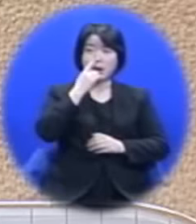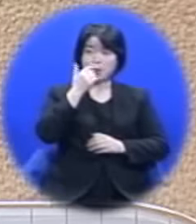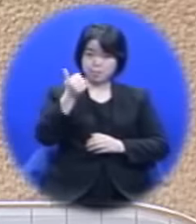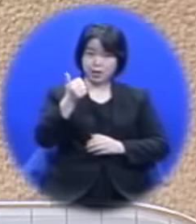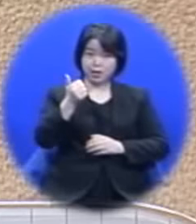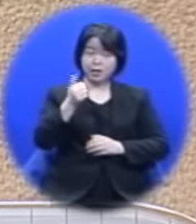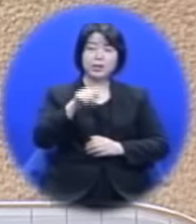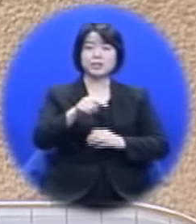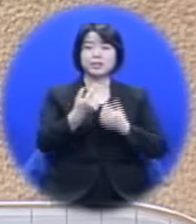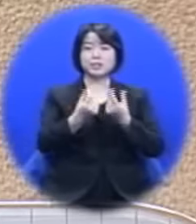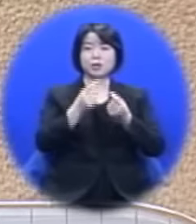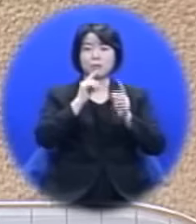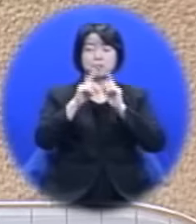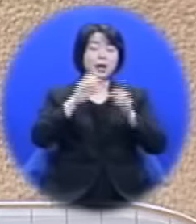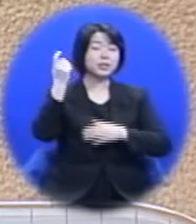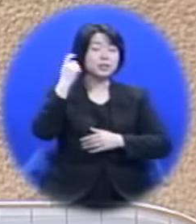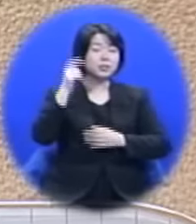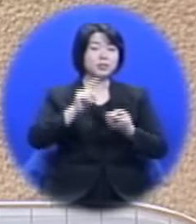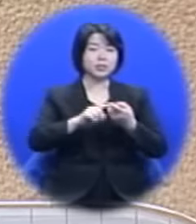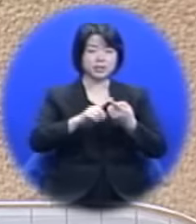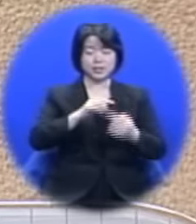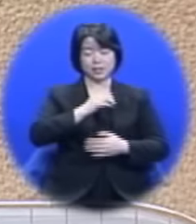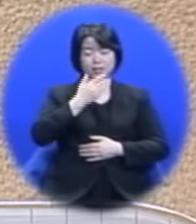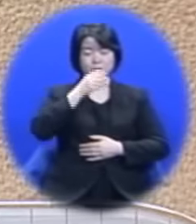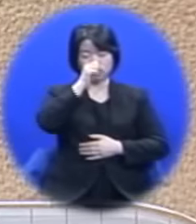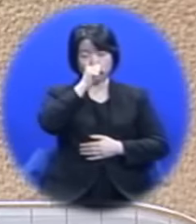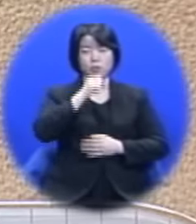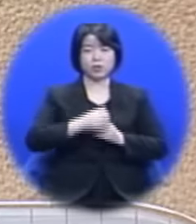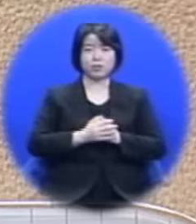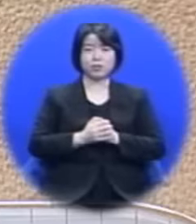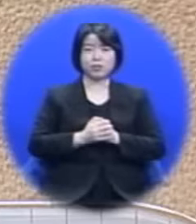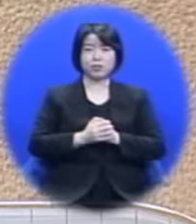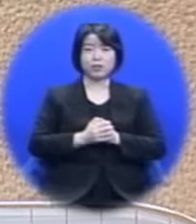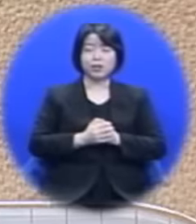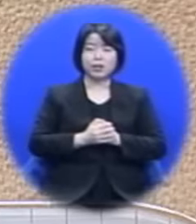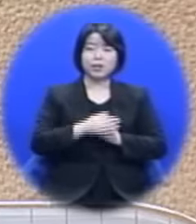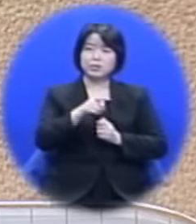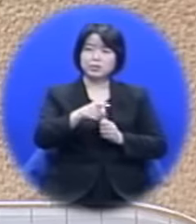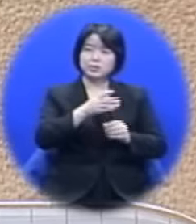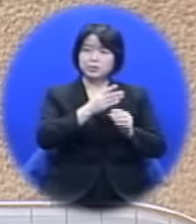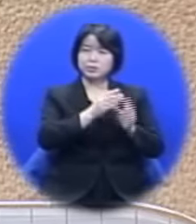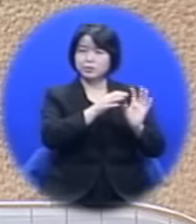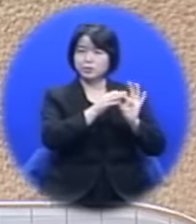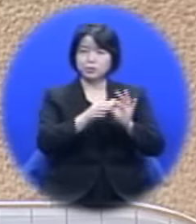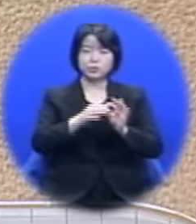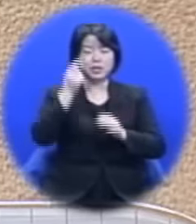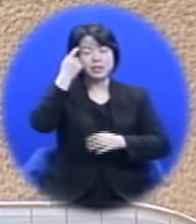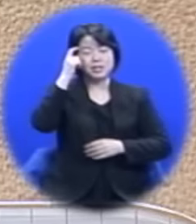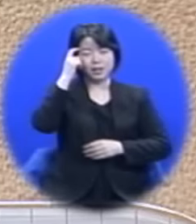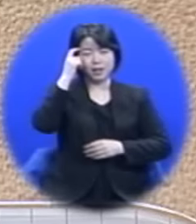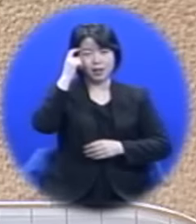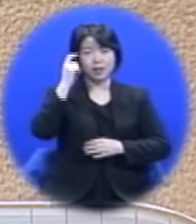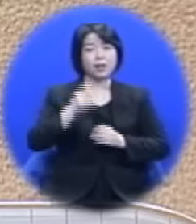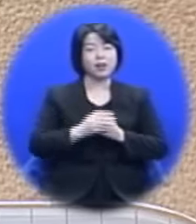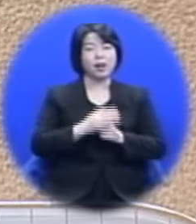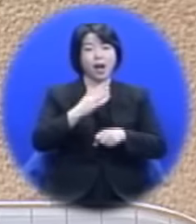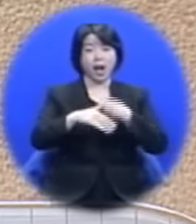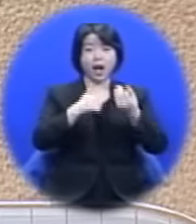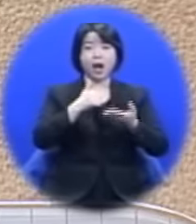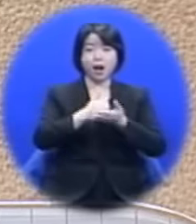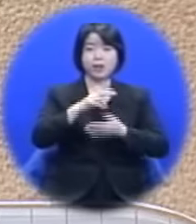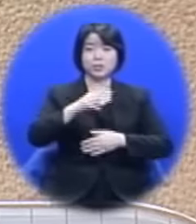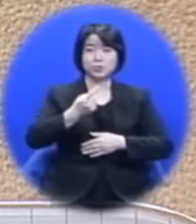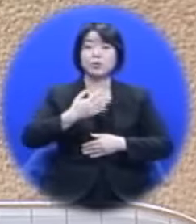듣 그런 말을 듣는 거 자체가 좋아요 그러면서 생각했어요 하나님도